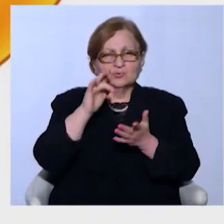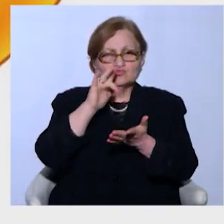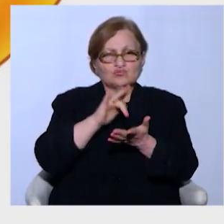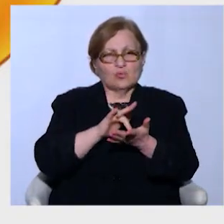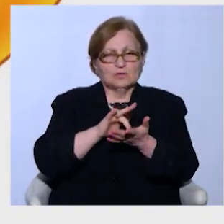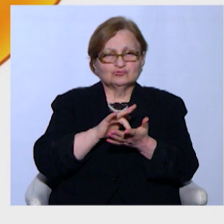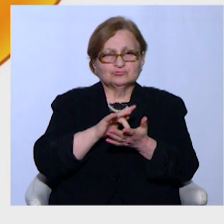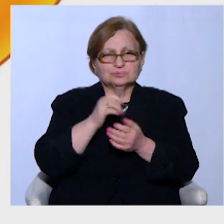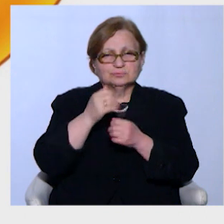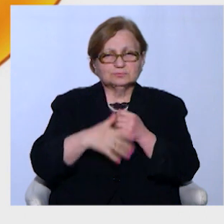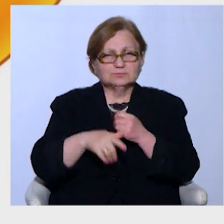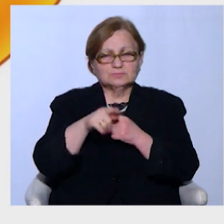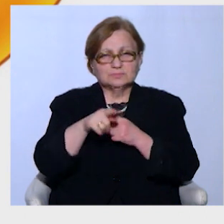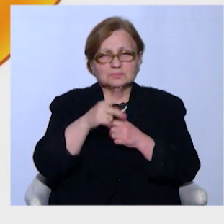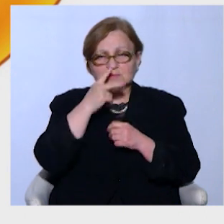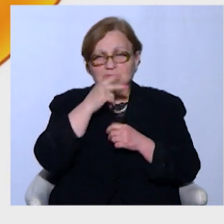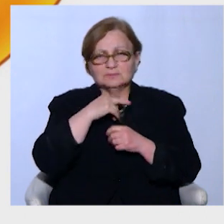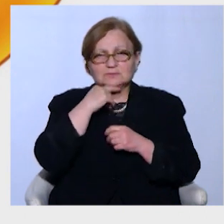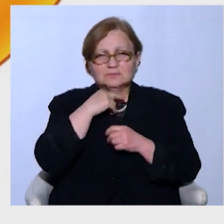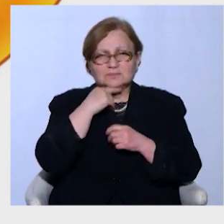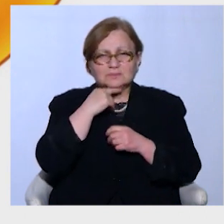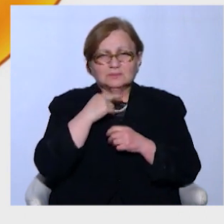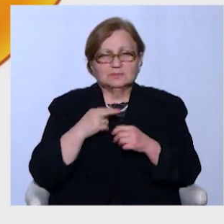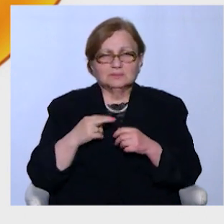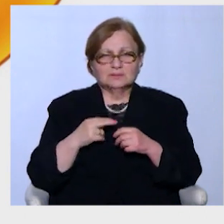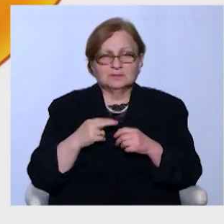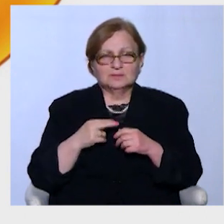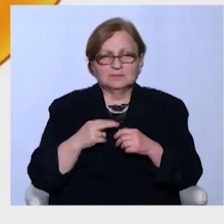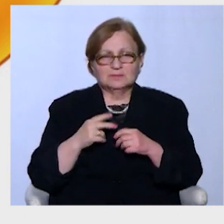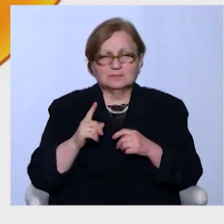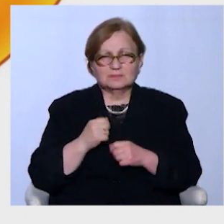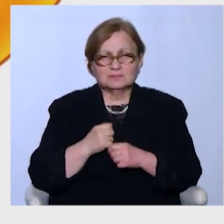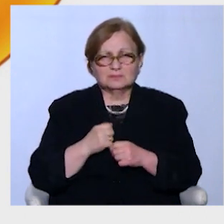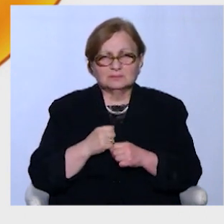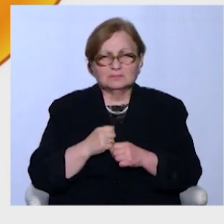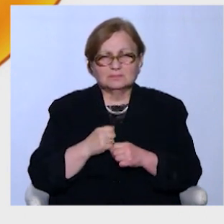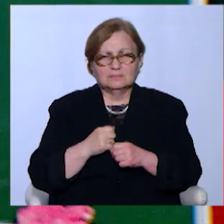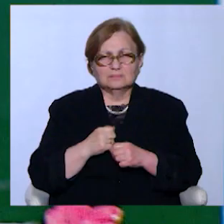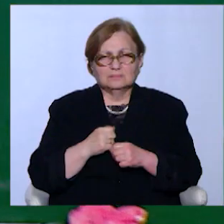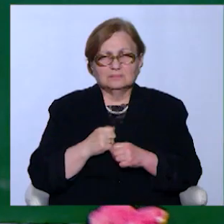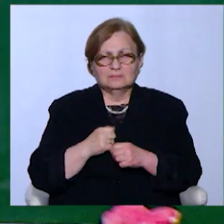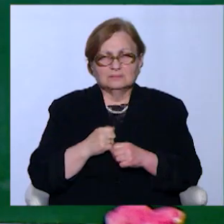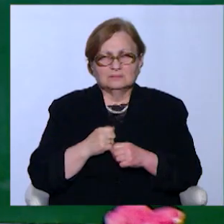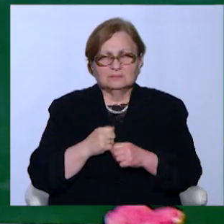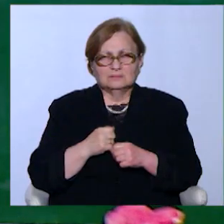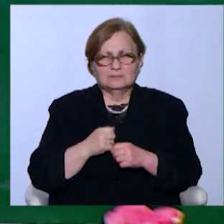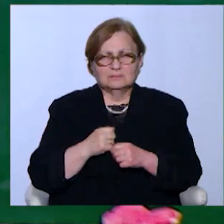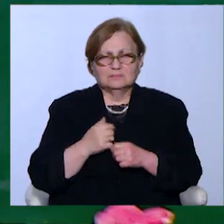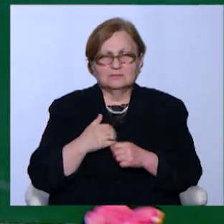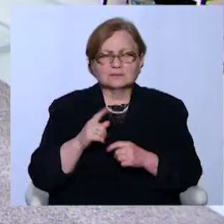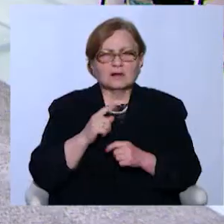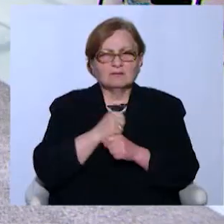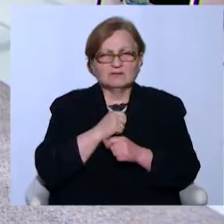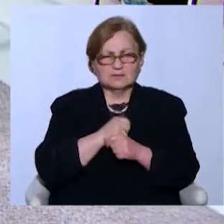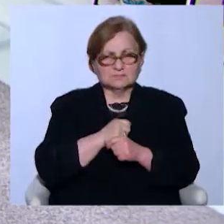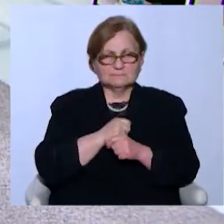დააკვირდით თითოეულს. ძალიან საინტერესოა რა. ესე იგი, რა გავაკეთეთ? თუ შეიძლება შემდეგი სლაიდი. ესე იგი, ჩვენ რა